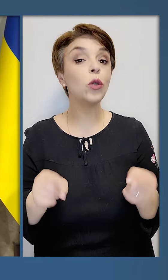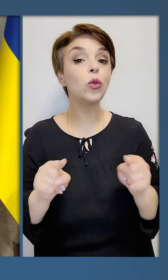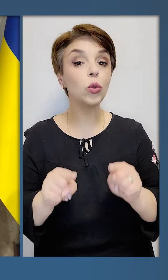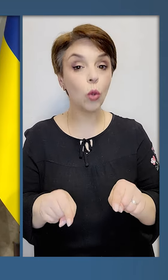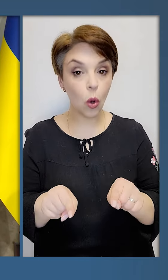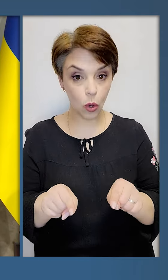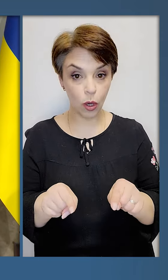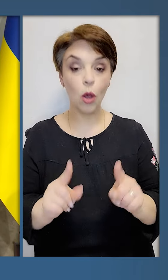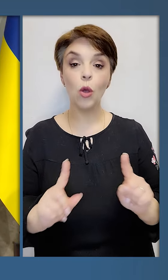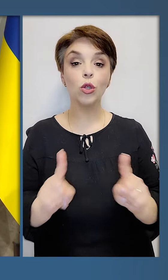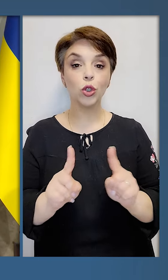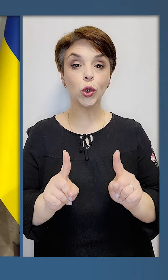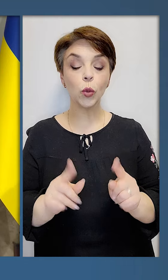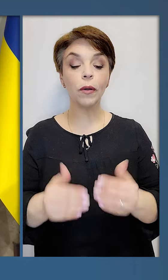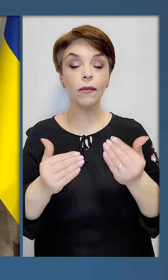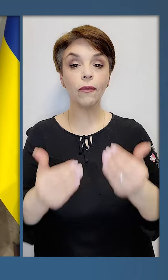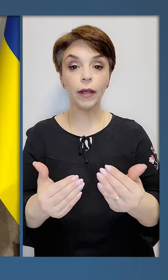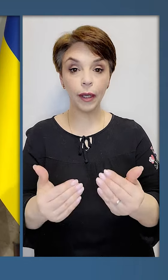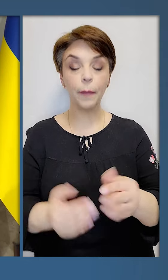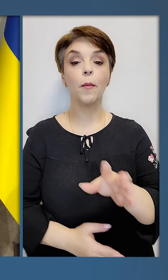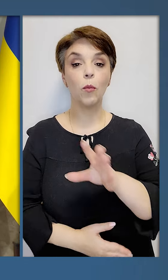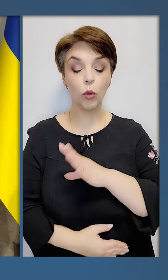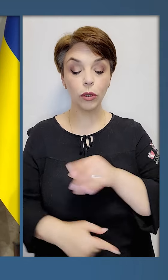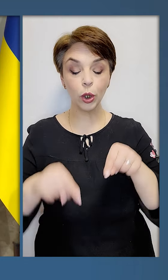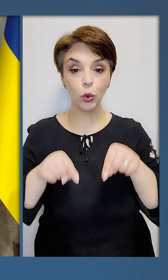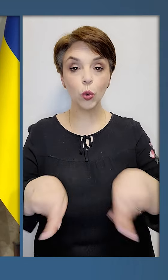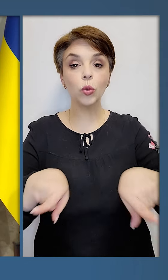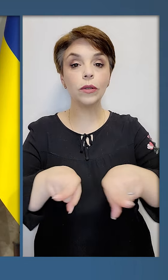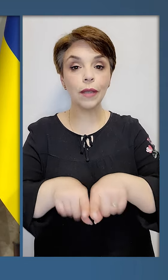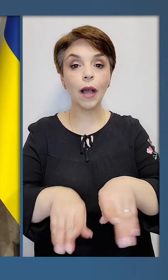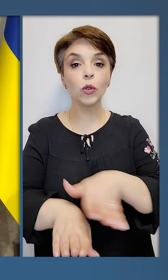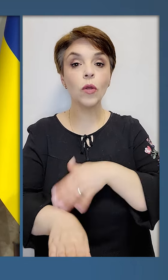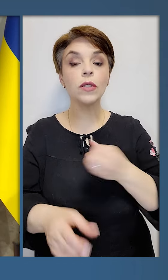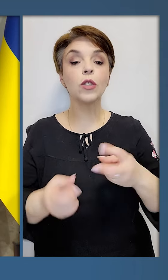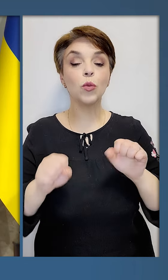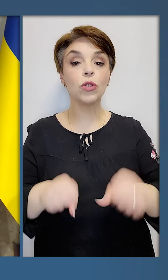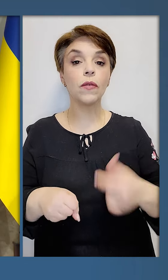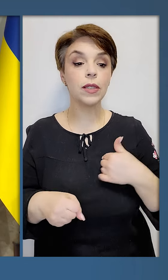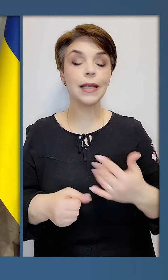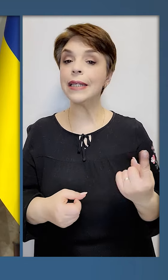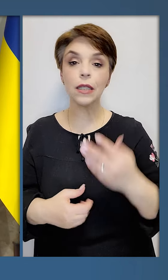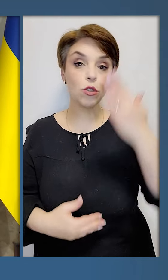для того, щоб ви були тут так довго, як тільки можливо. Це